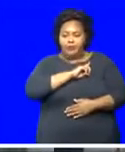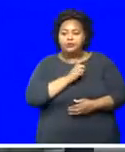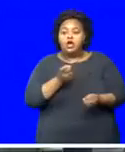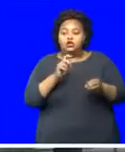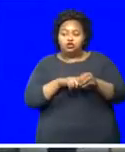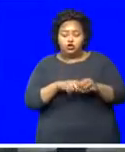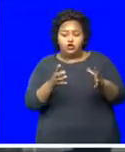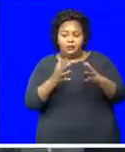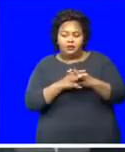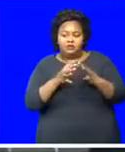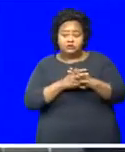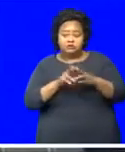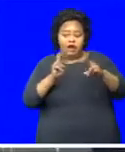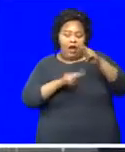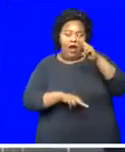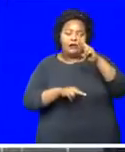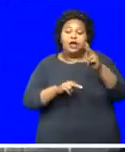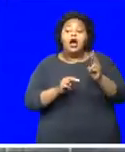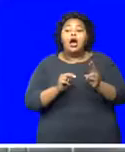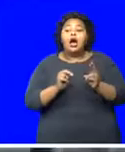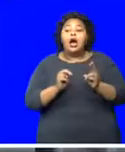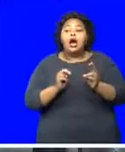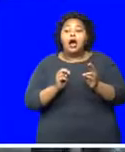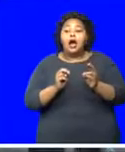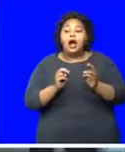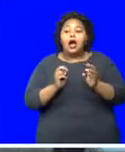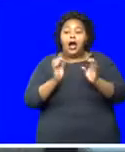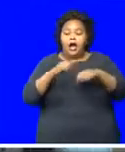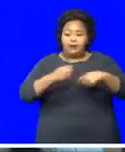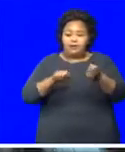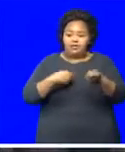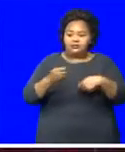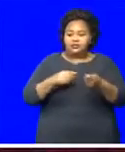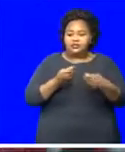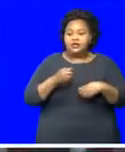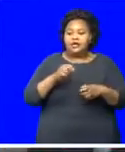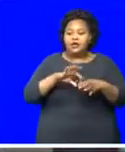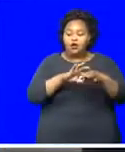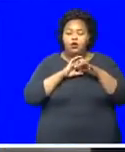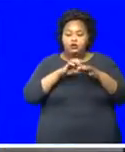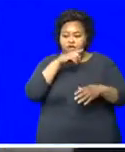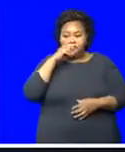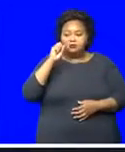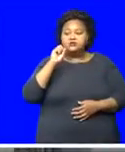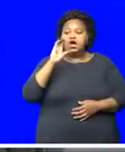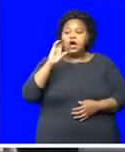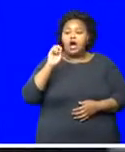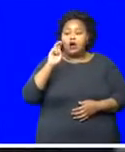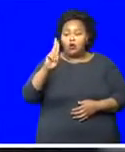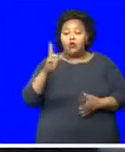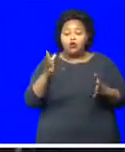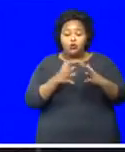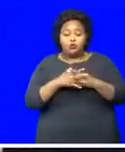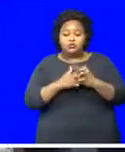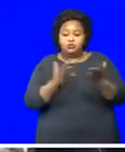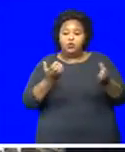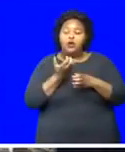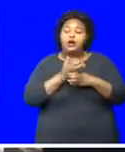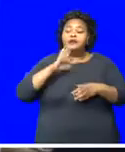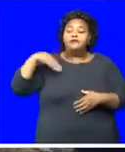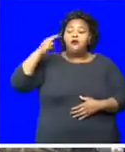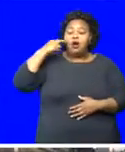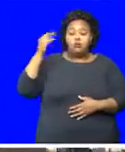leAfrika langaphansi kwezivumelwano setekuthengiselana sakasakhu lobanjelwe eVenle Botswana. Lamave langaphansi